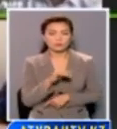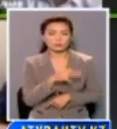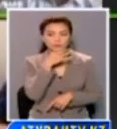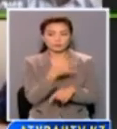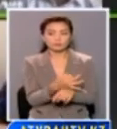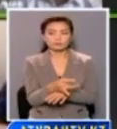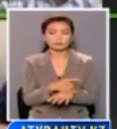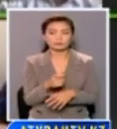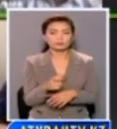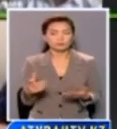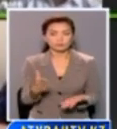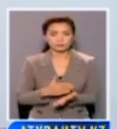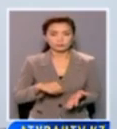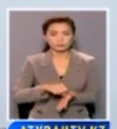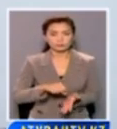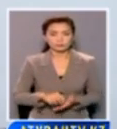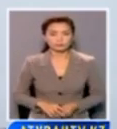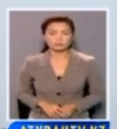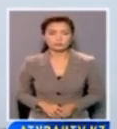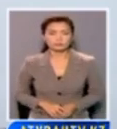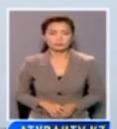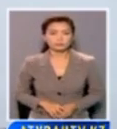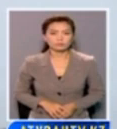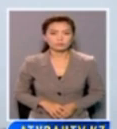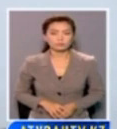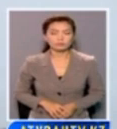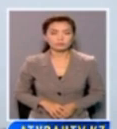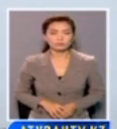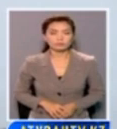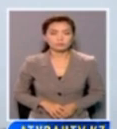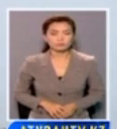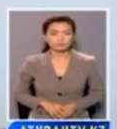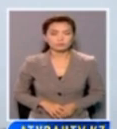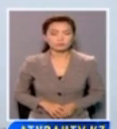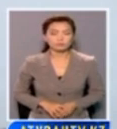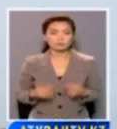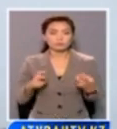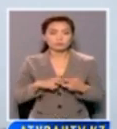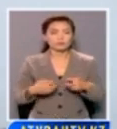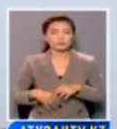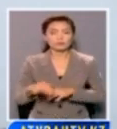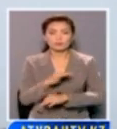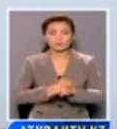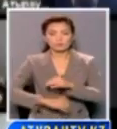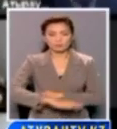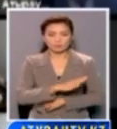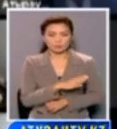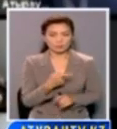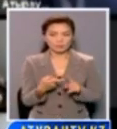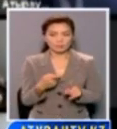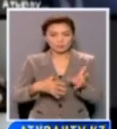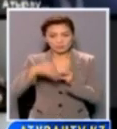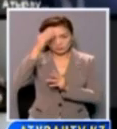жауапты мекеме өкілдері қатысты. Бүгін өте өзекті мәселелер талқыланды, бірнеше